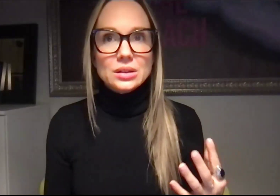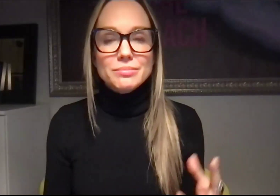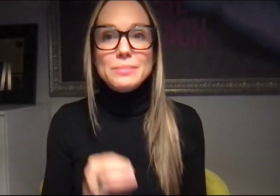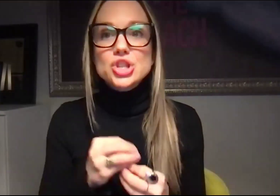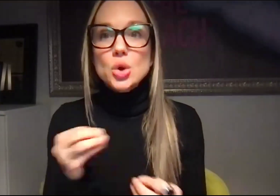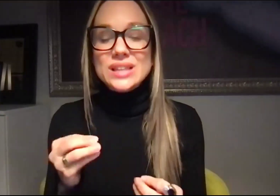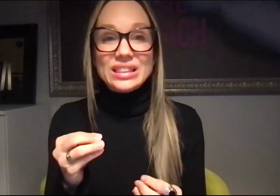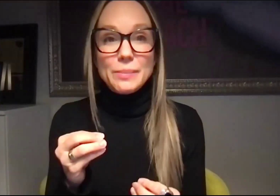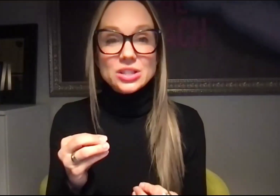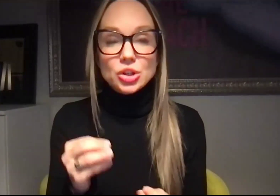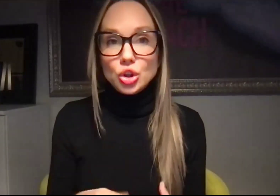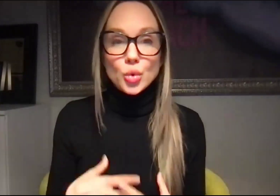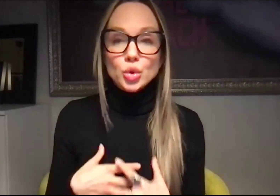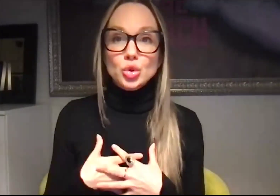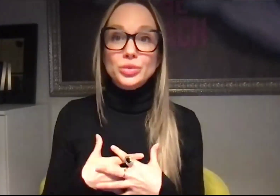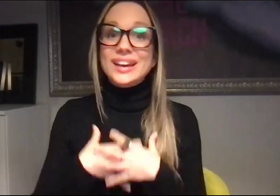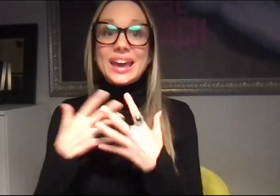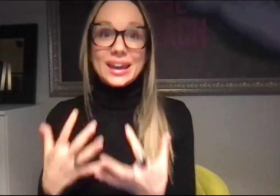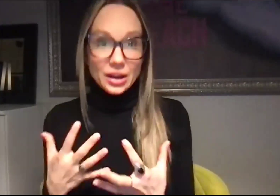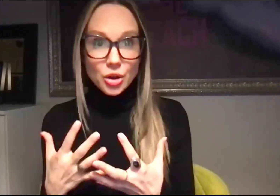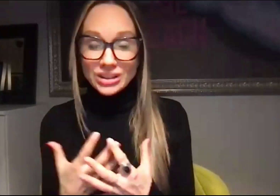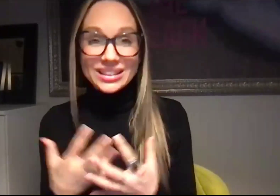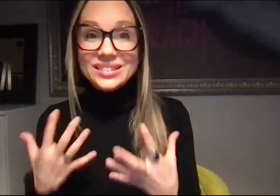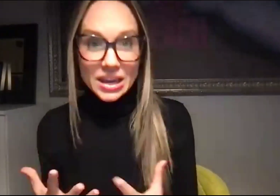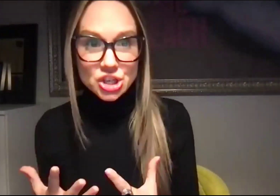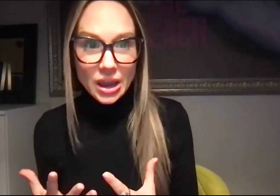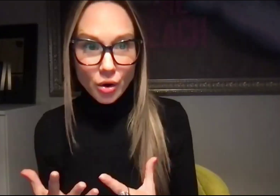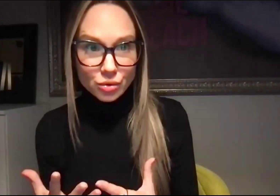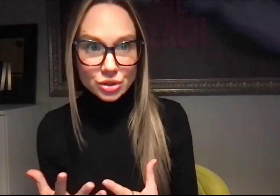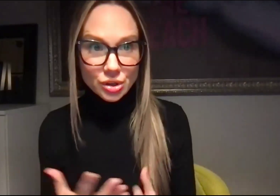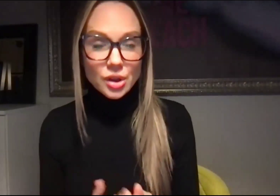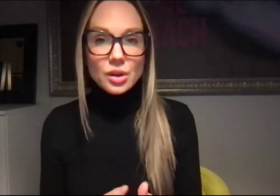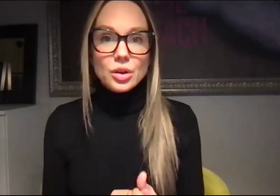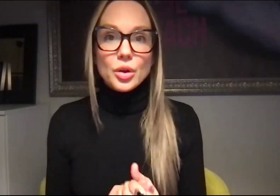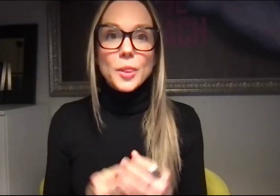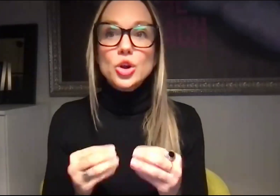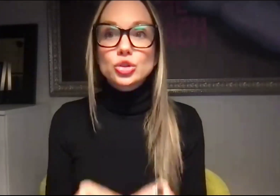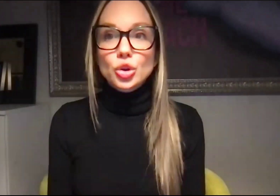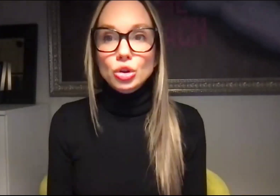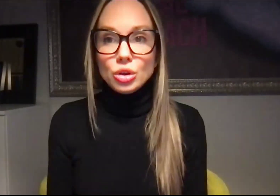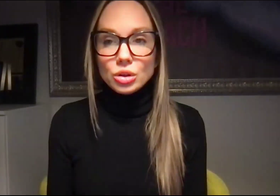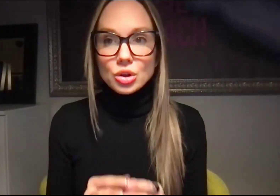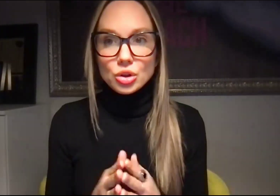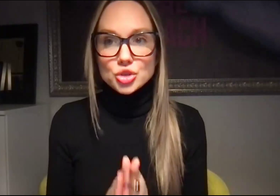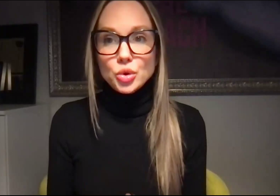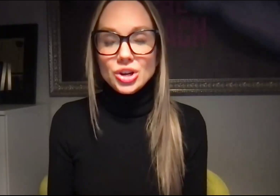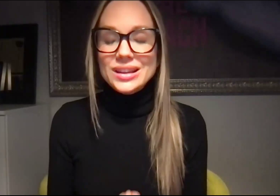Euh, Même chose avec des personnes qui ont une poitrine très généreuse. Le truc que je peux